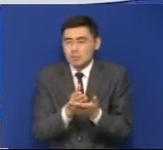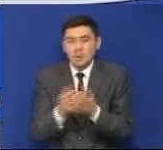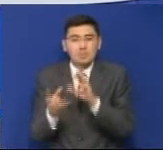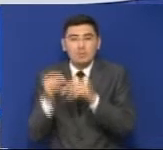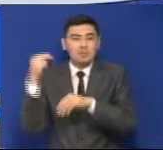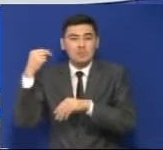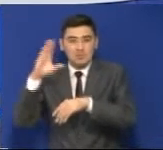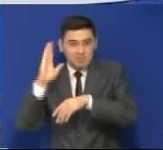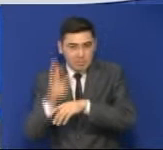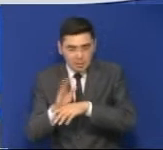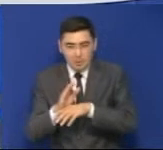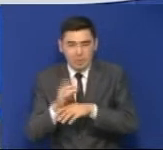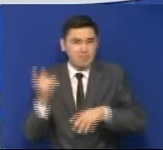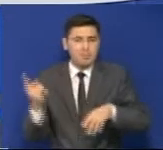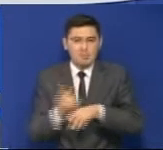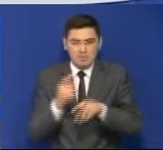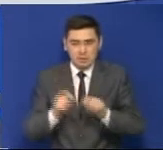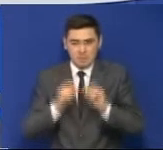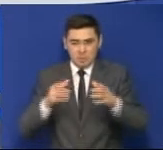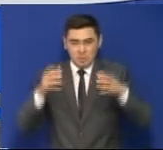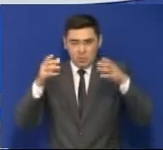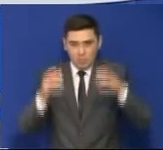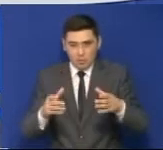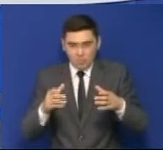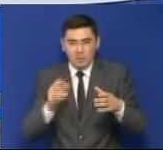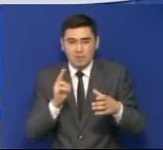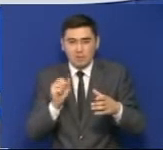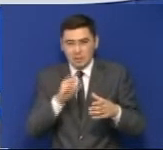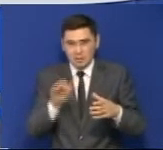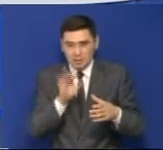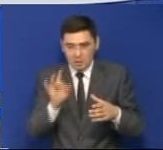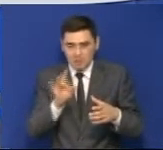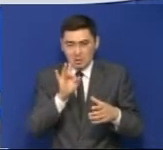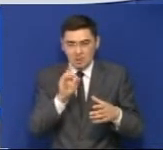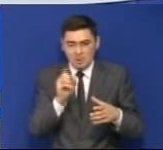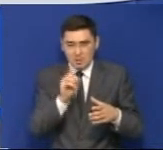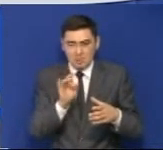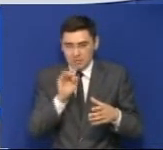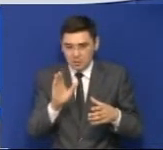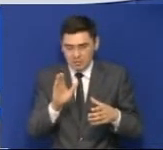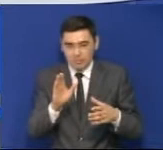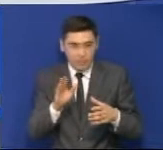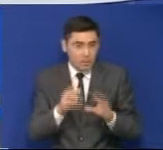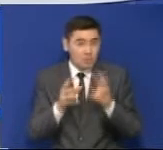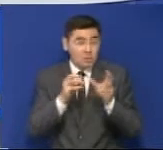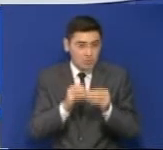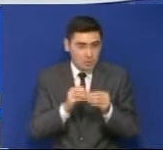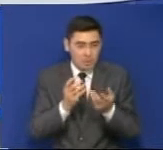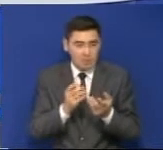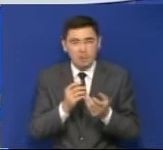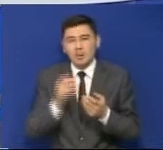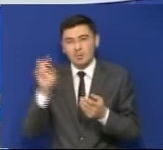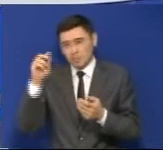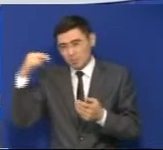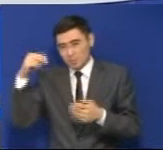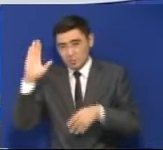бойынша елімізде тұңғыш рет президенттік жастар кадрлық резервіне іріктеу басталды. Қазірде іріктеудің барлық рәсімдері Қазақстан Республикасы